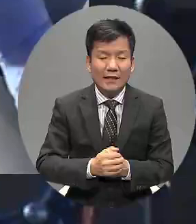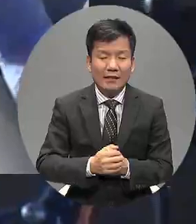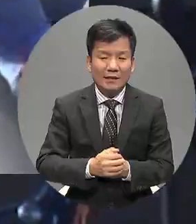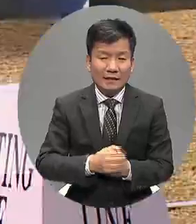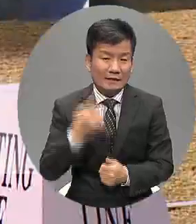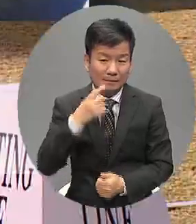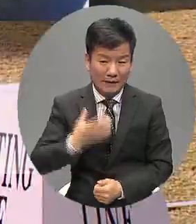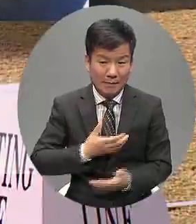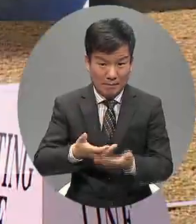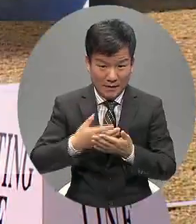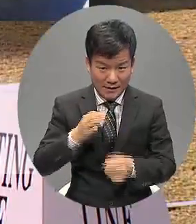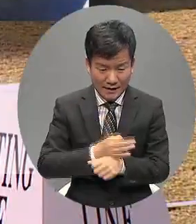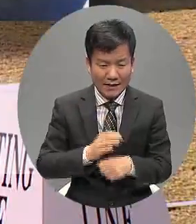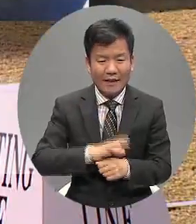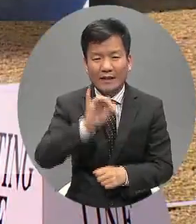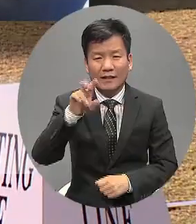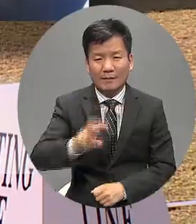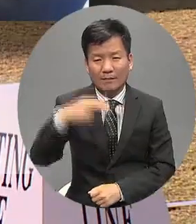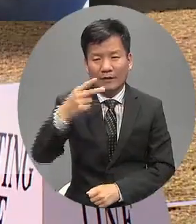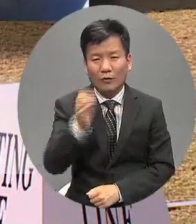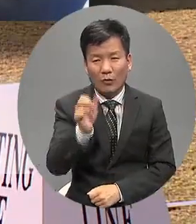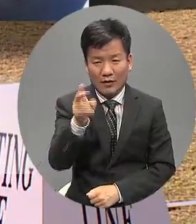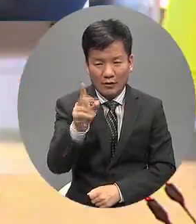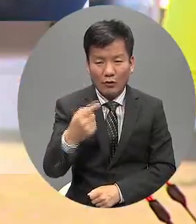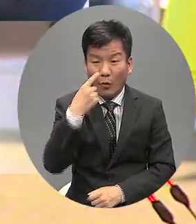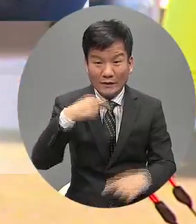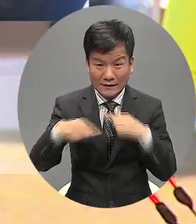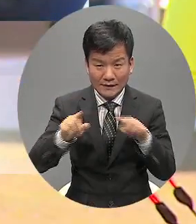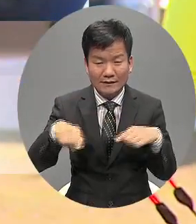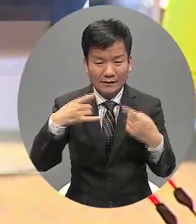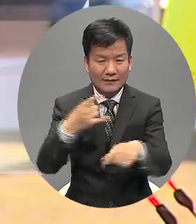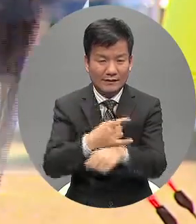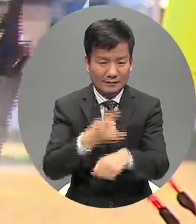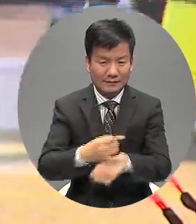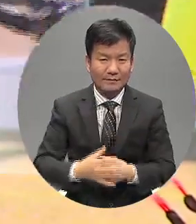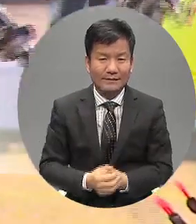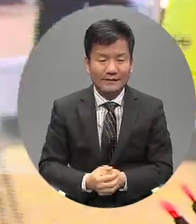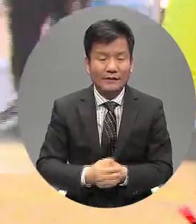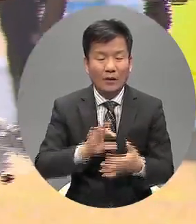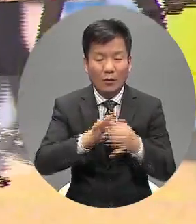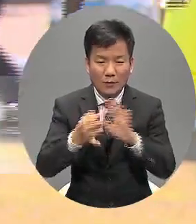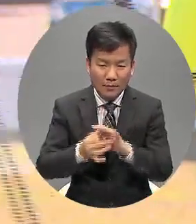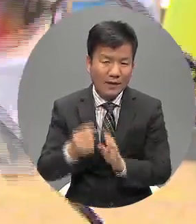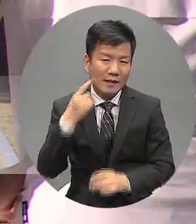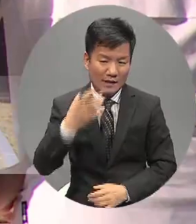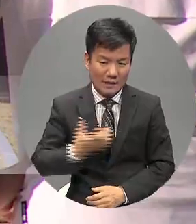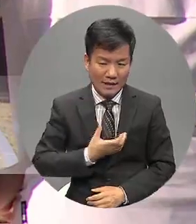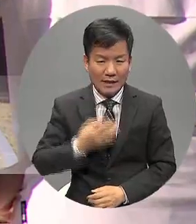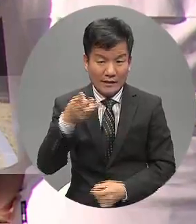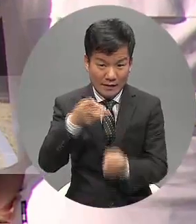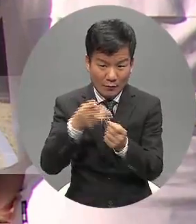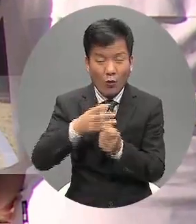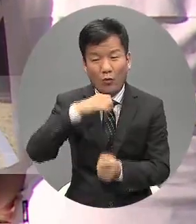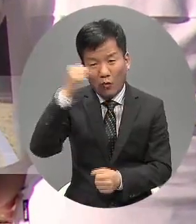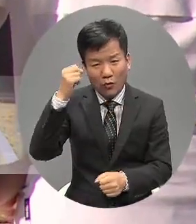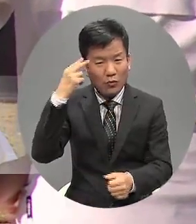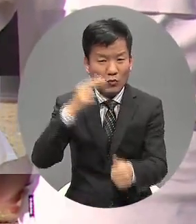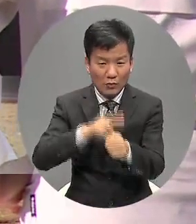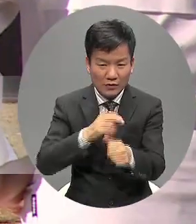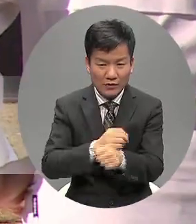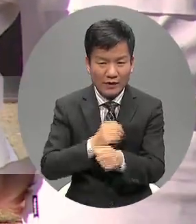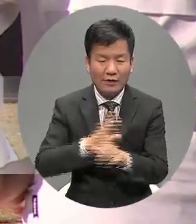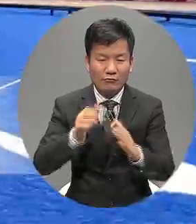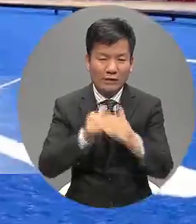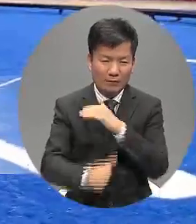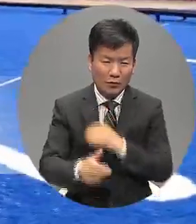베이징에서 금메달을 땄던 임동현이 남자부 코치로 출전합니다. 또 올림픽 3연패에 도전하는 김우진은 양궁